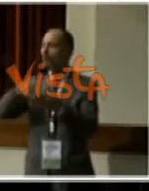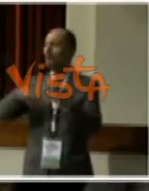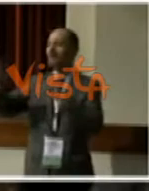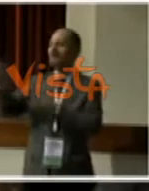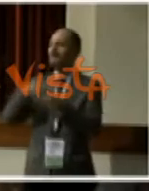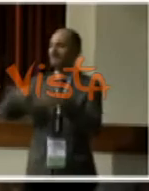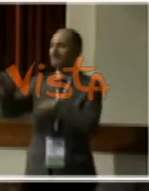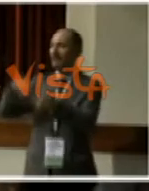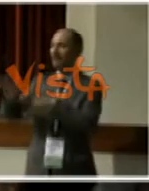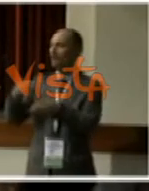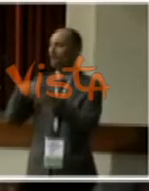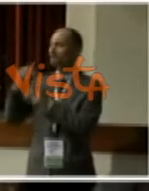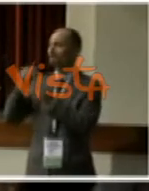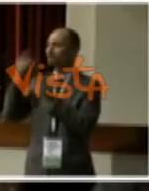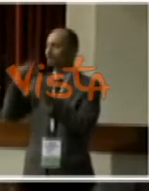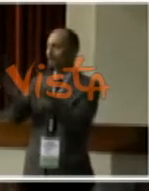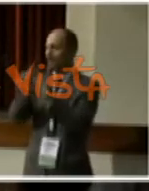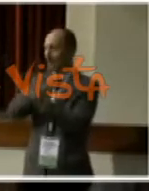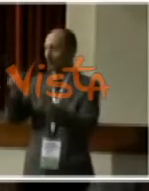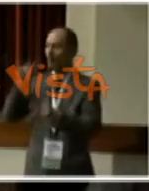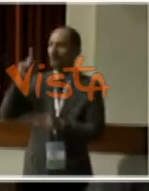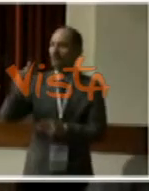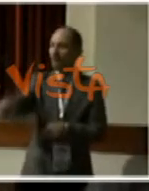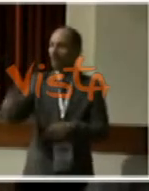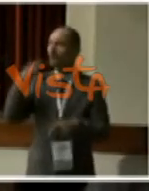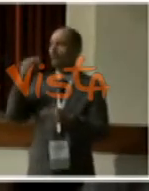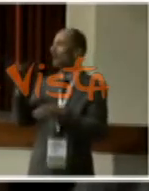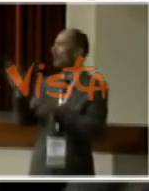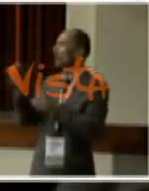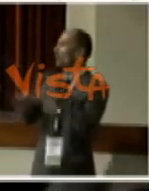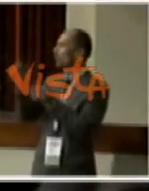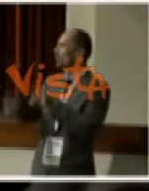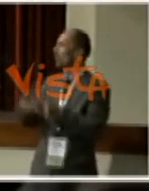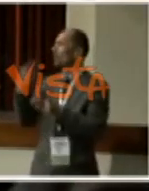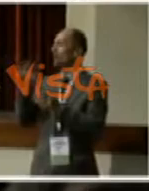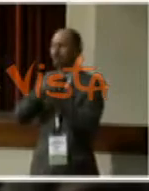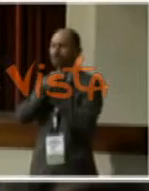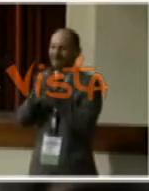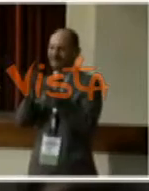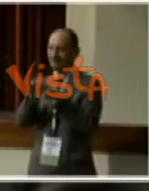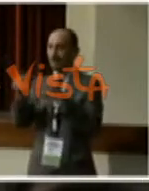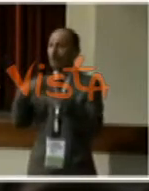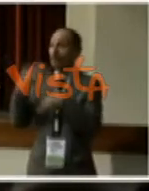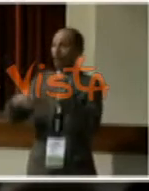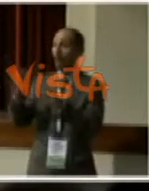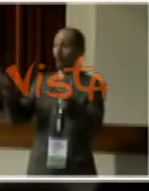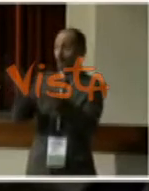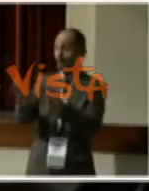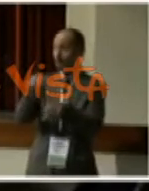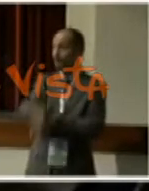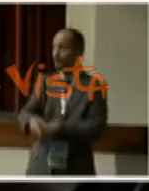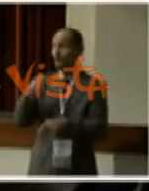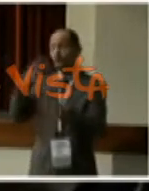traffico illecito di virus. E poi dicono che con la cultura non si mangia. Processo che è durato 2 anni, nemmeno indagini che sono durate